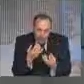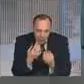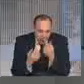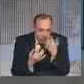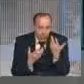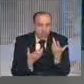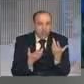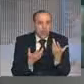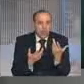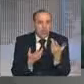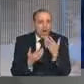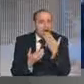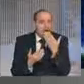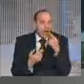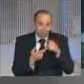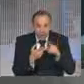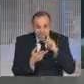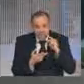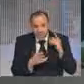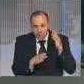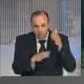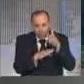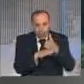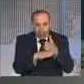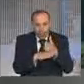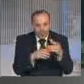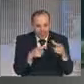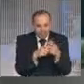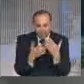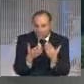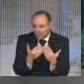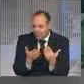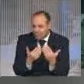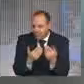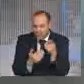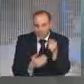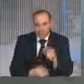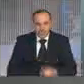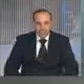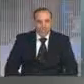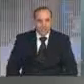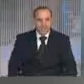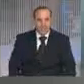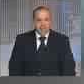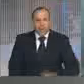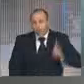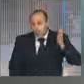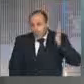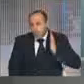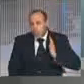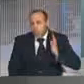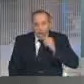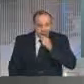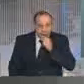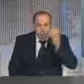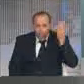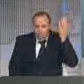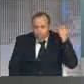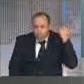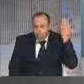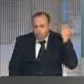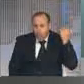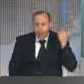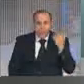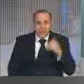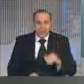وتعالت الزغاريد مع دخول الفرق وبدء العرض مش نستعمل القديم القديم من القاعه الخابيه كما نقولوا